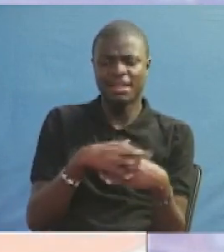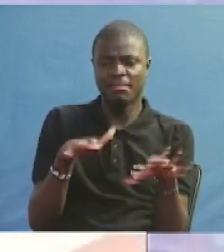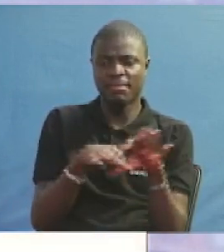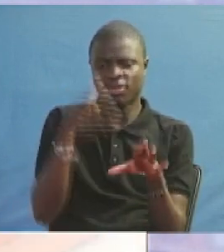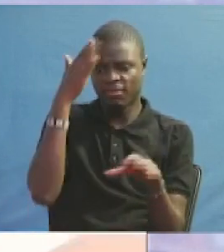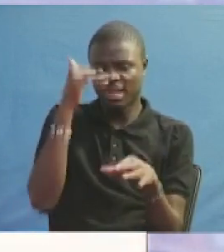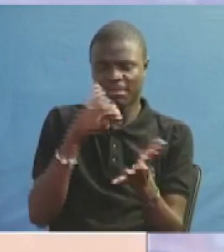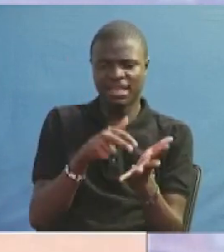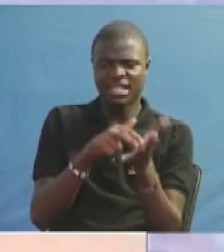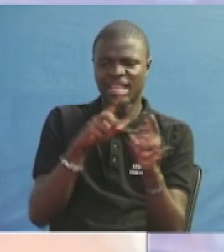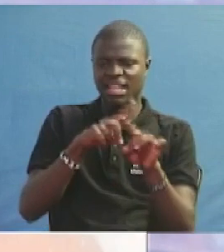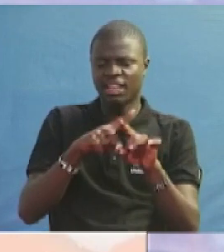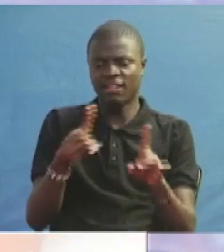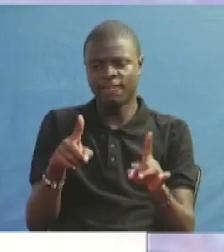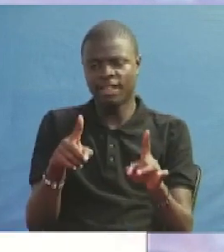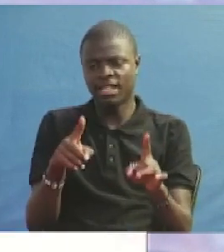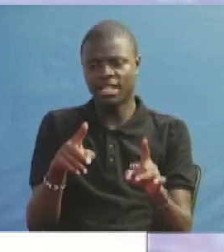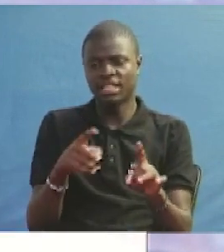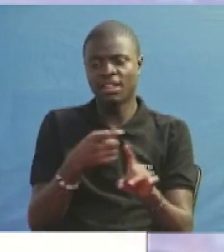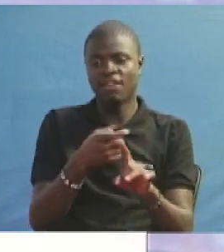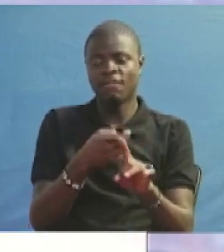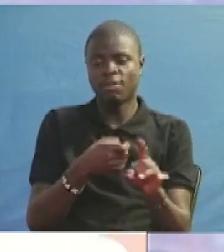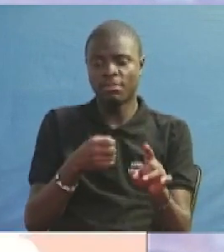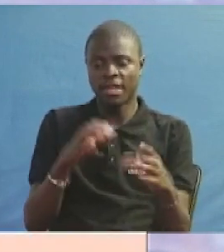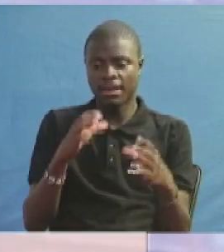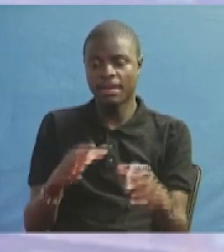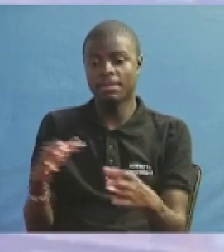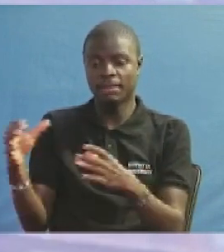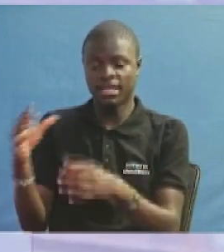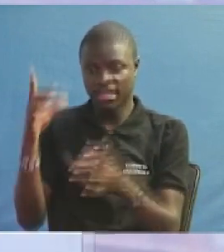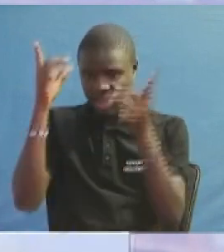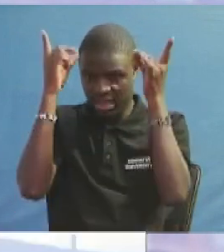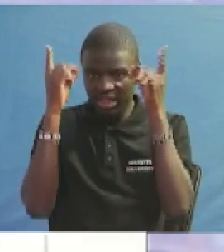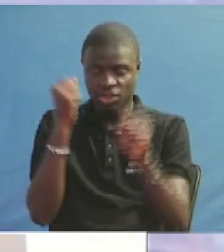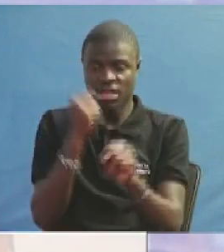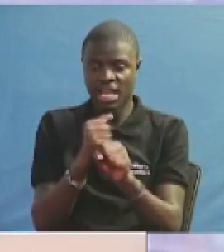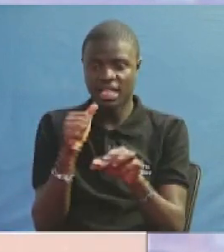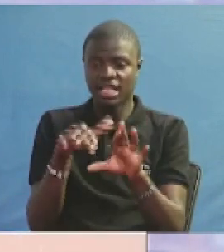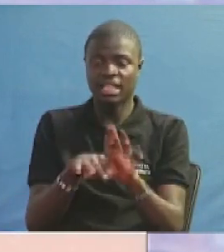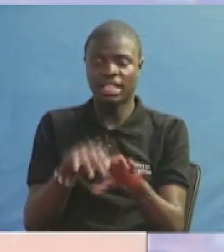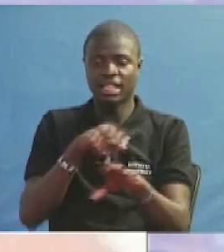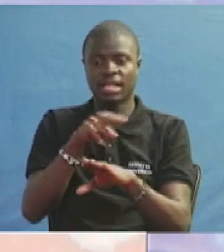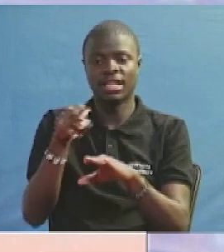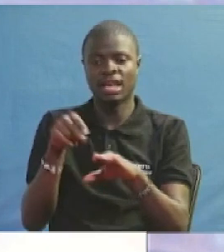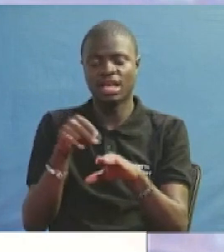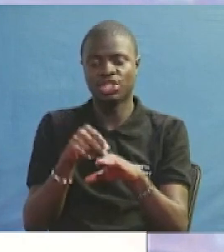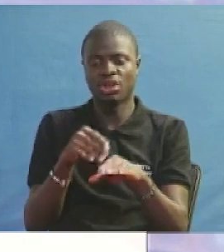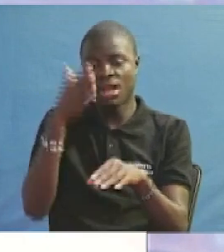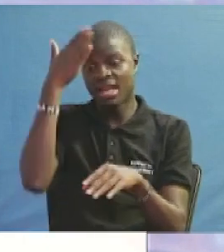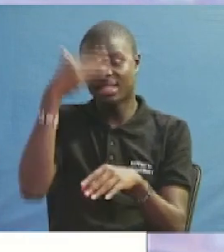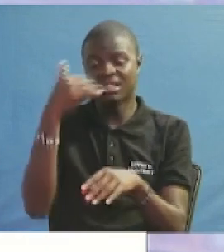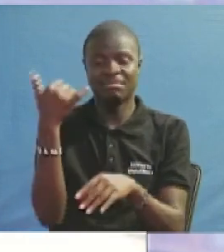na chama kwenye kura ya mswada wa fedha mwaka 2024 iliyofanyika katika ukumbi wa bunge la kitaifa Alhamisi ya